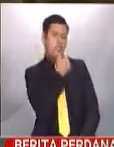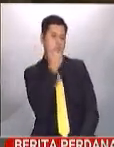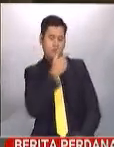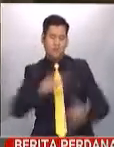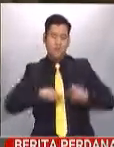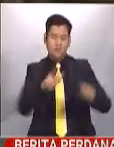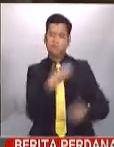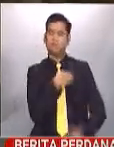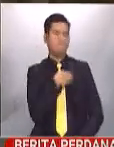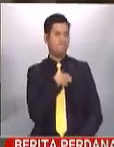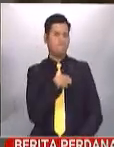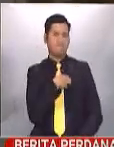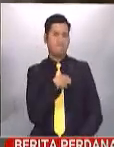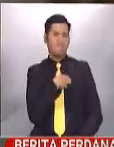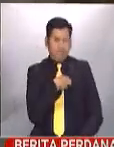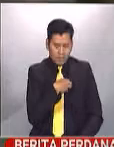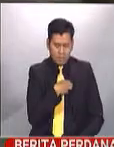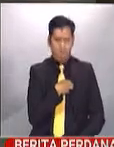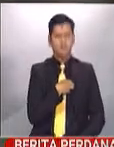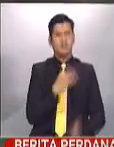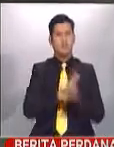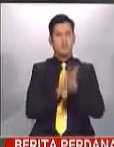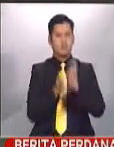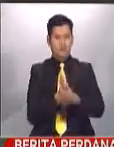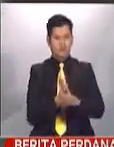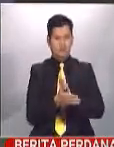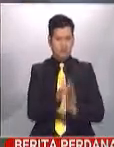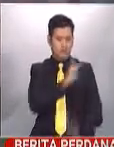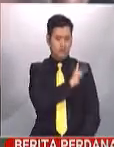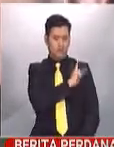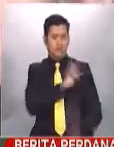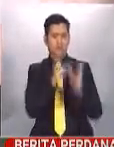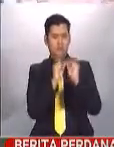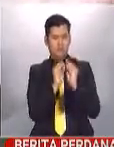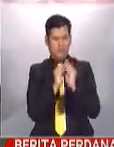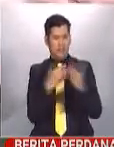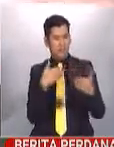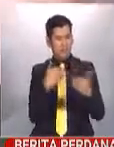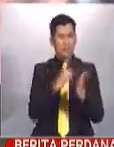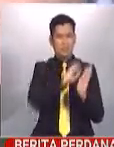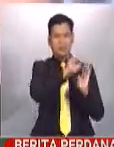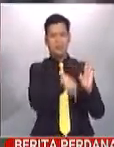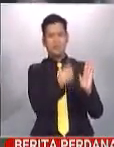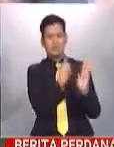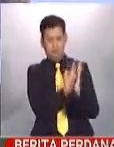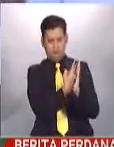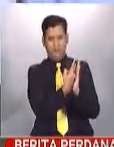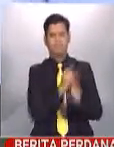sebarang ulasan. Beliau memperkongsikan mesyuarat yang berlangsung hampir satu jam.